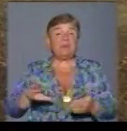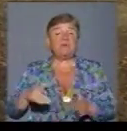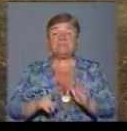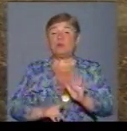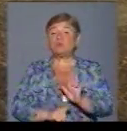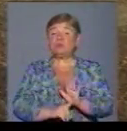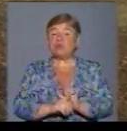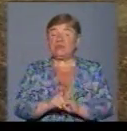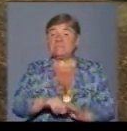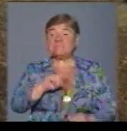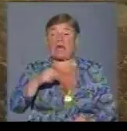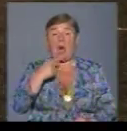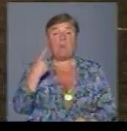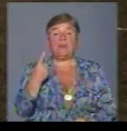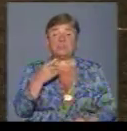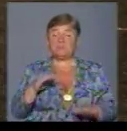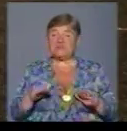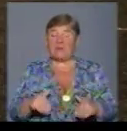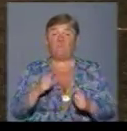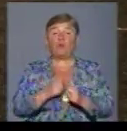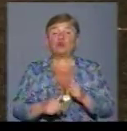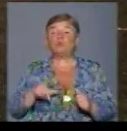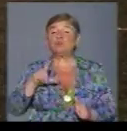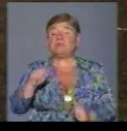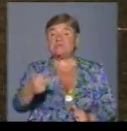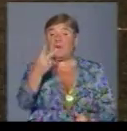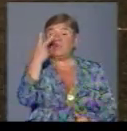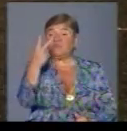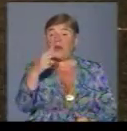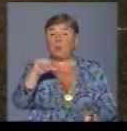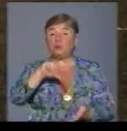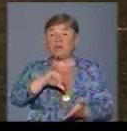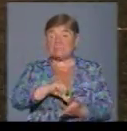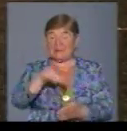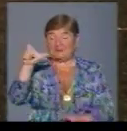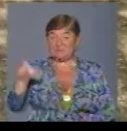розпочали боротьбу за першість. В кожному заїзді по два учасники.